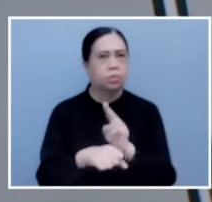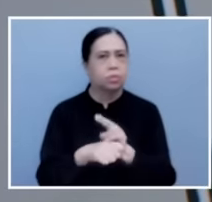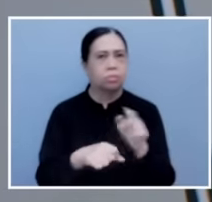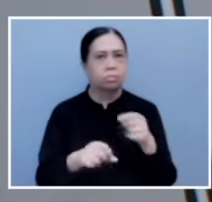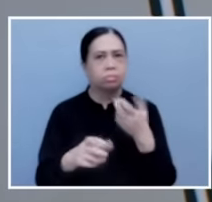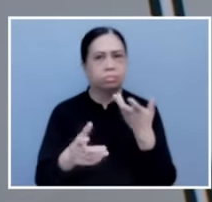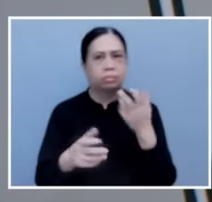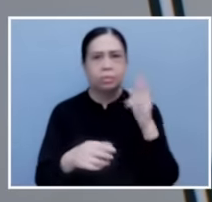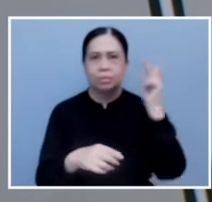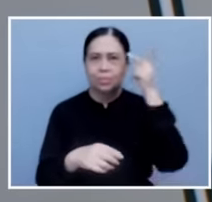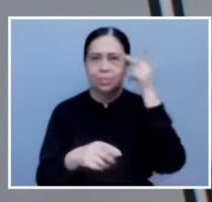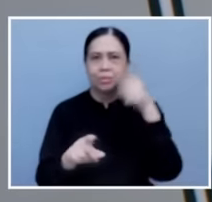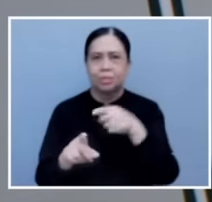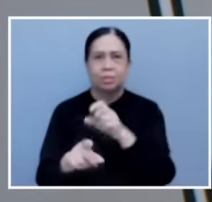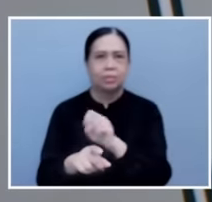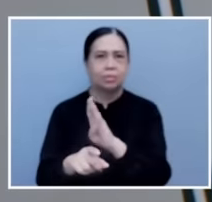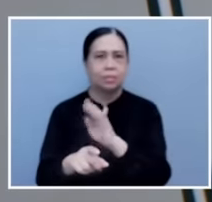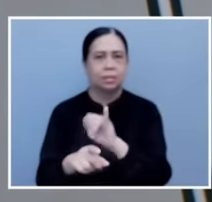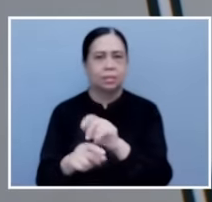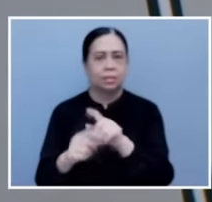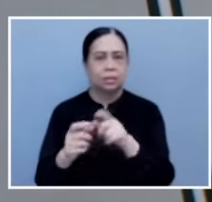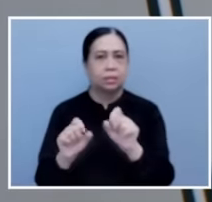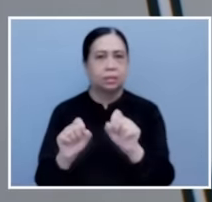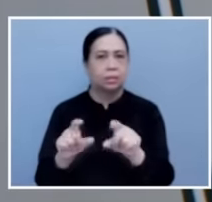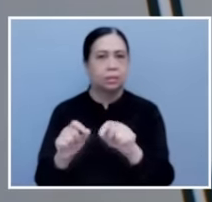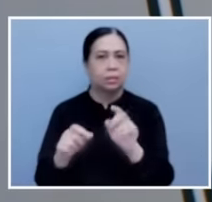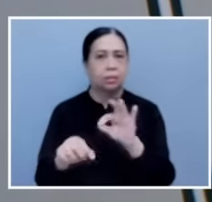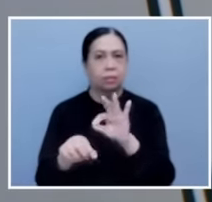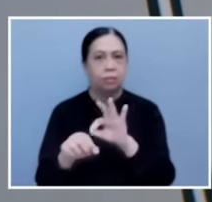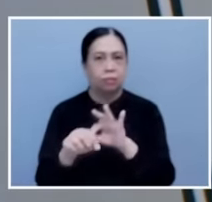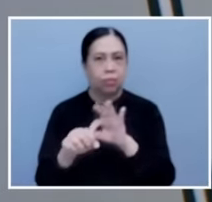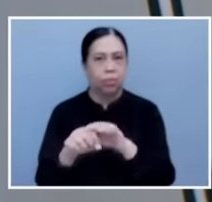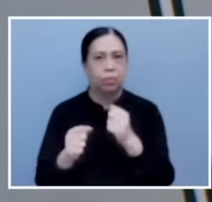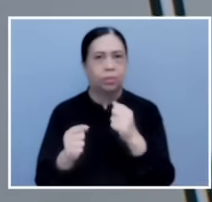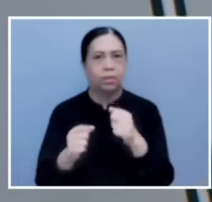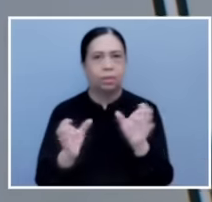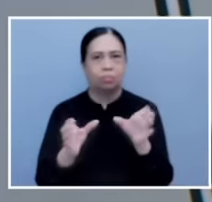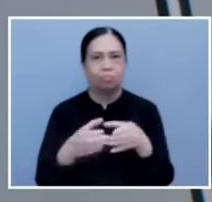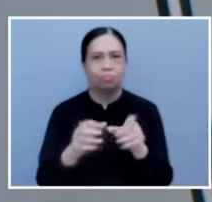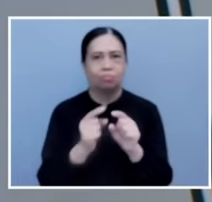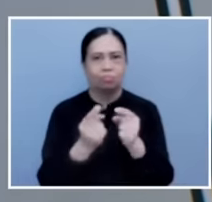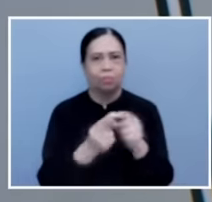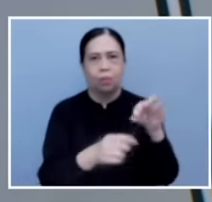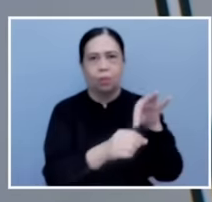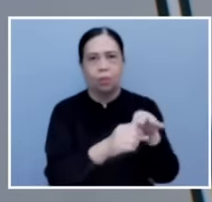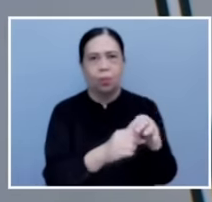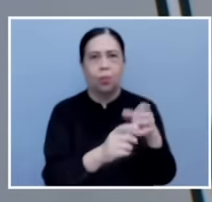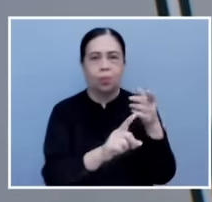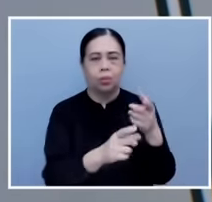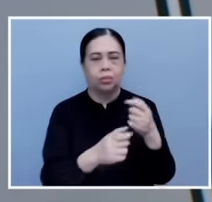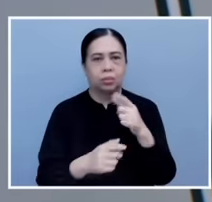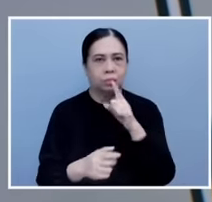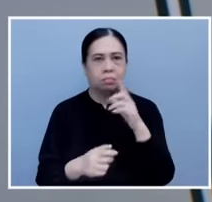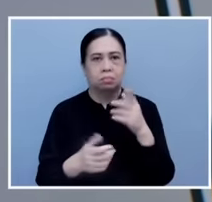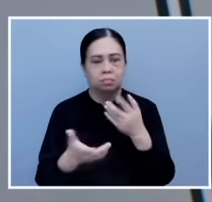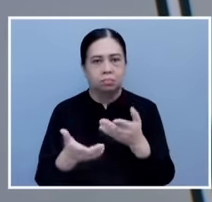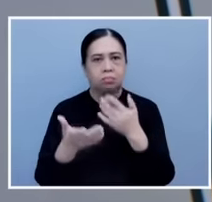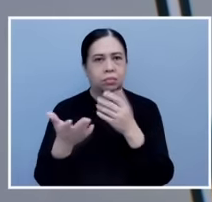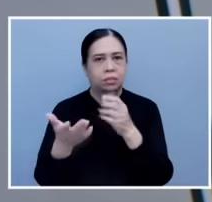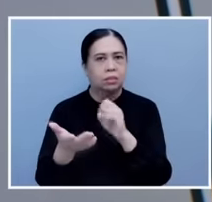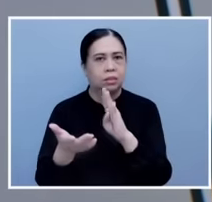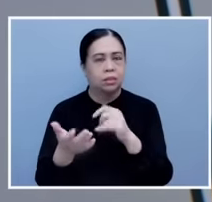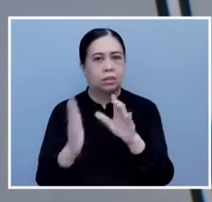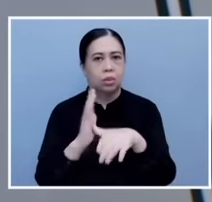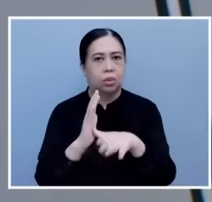ang SBSI sa pagbebenta ng boto at block voting. Nangako po naman umano sa COMELEC ang SBSI